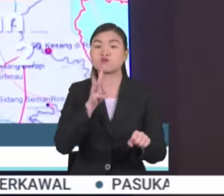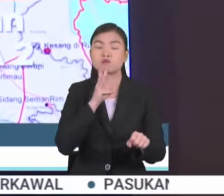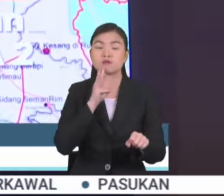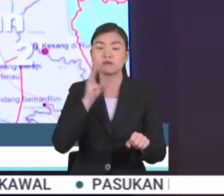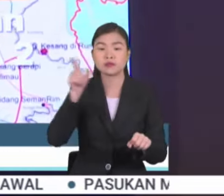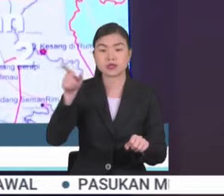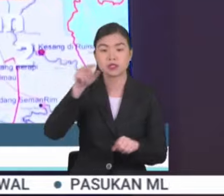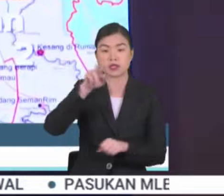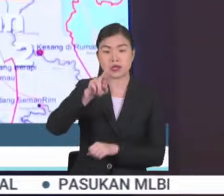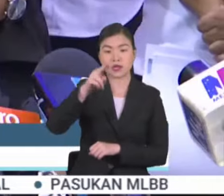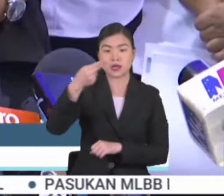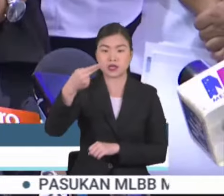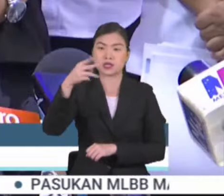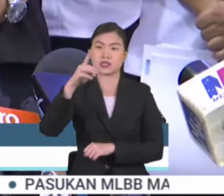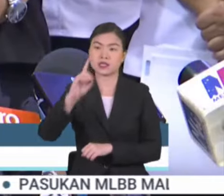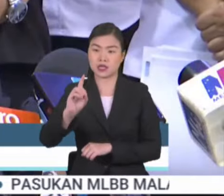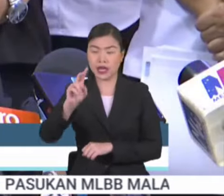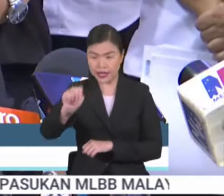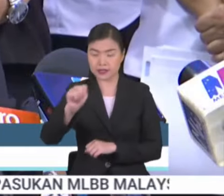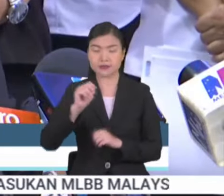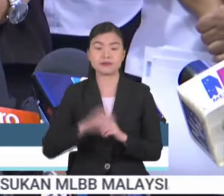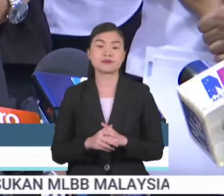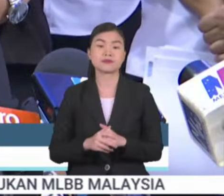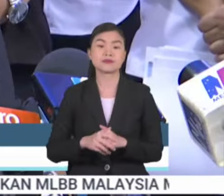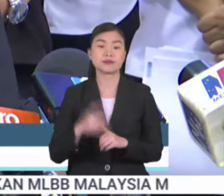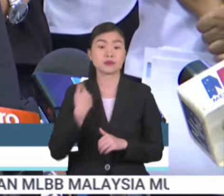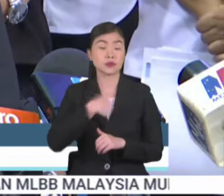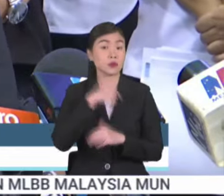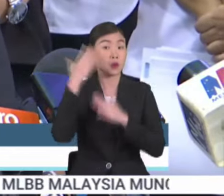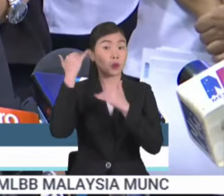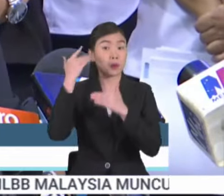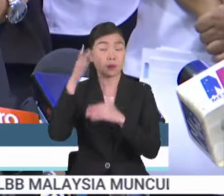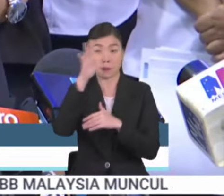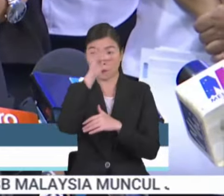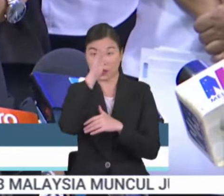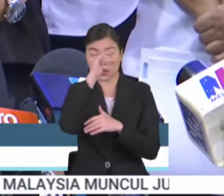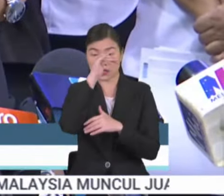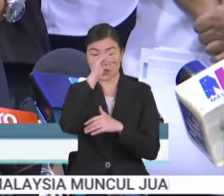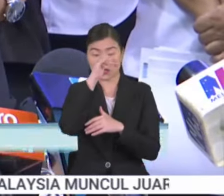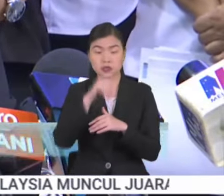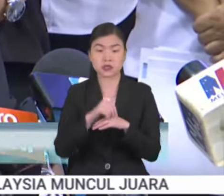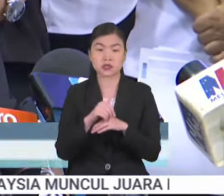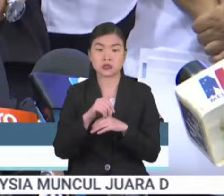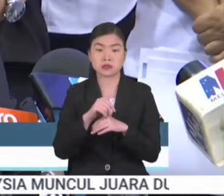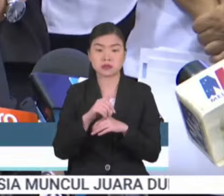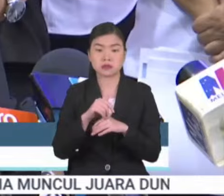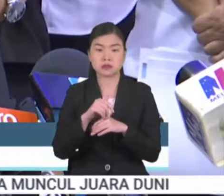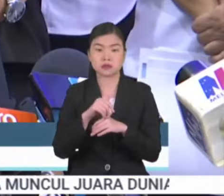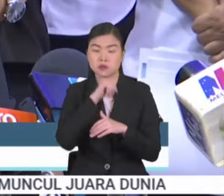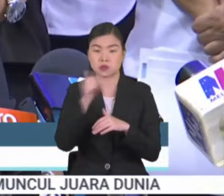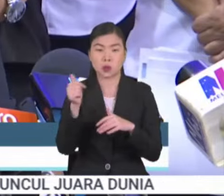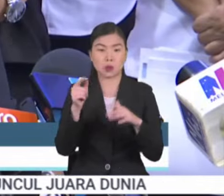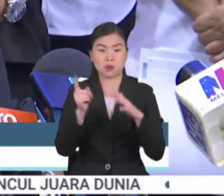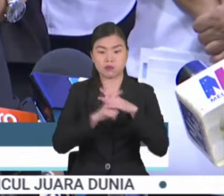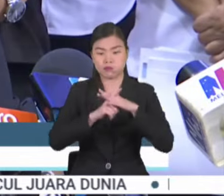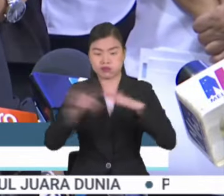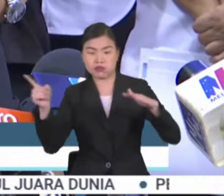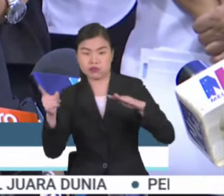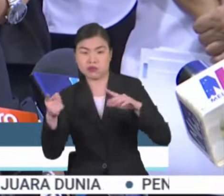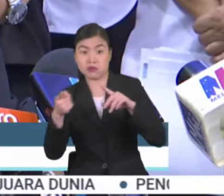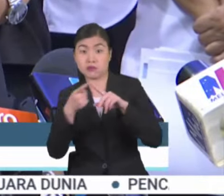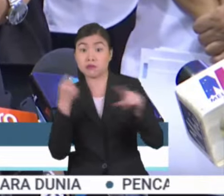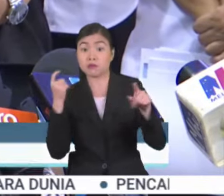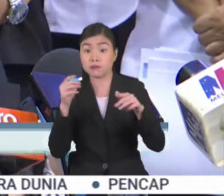nasional RHN. Kita faham Melaka juga tidak dapat lari daripada masalah